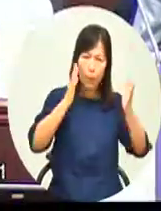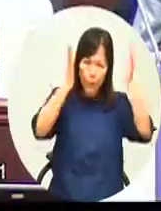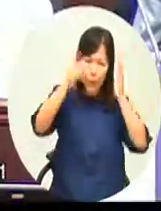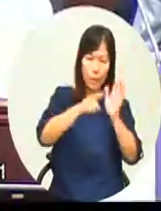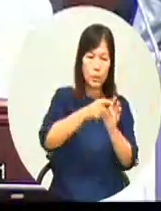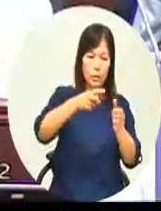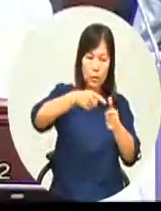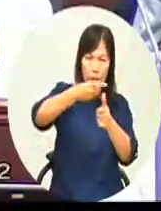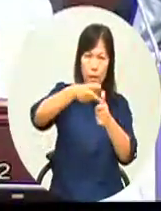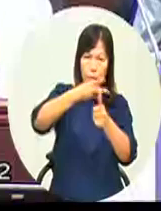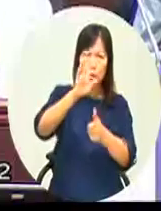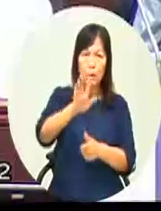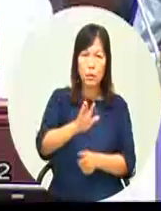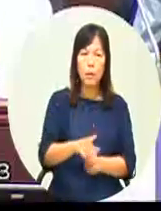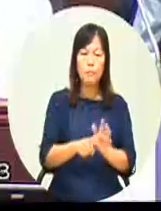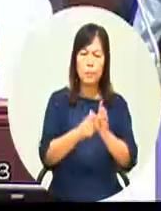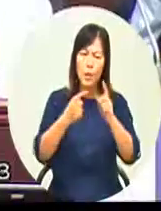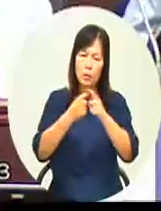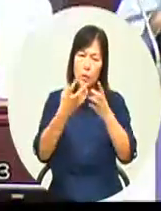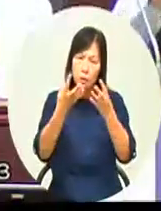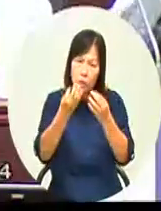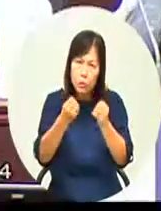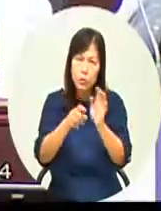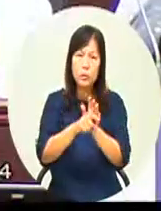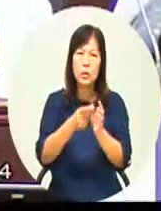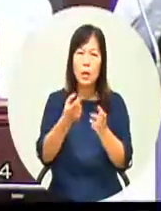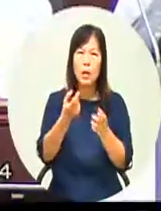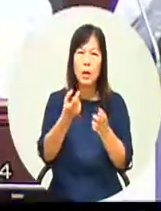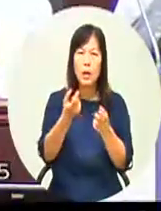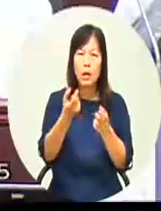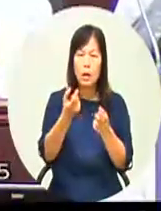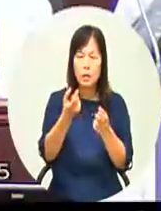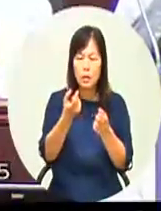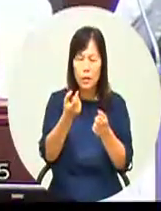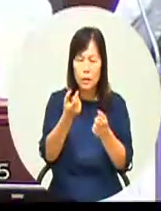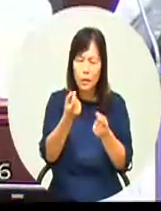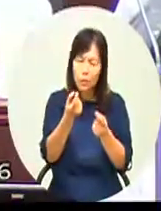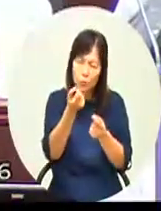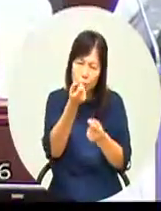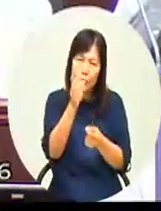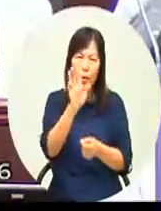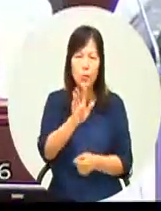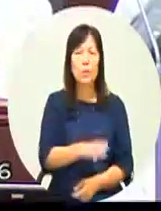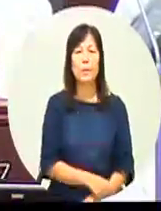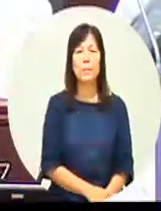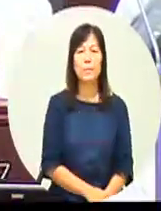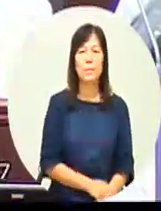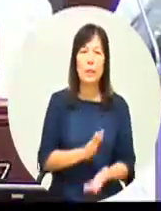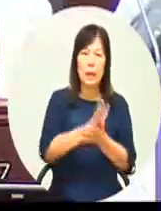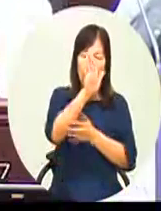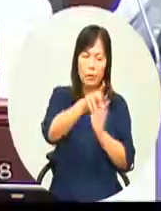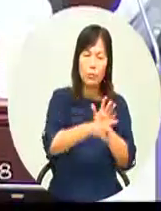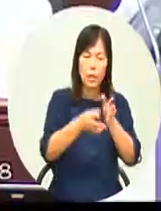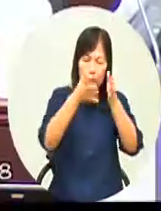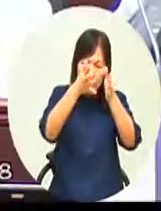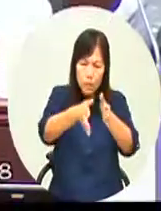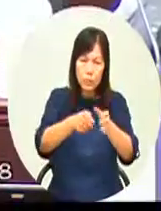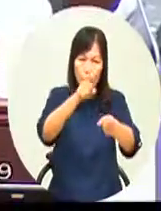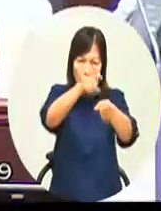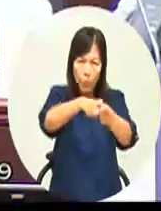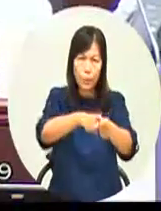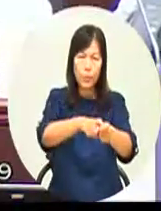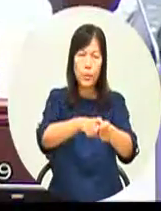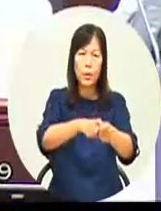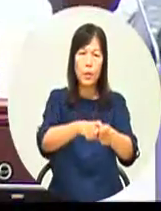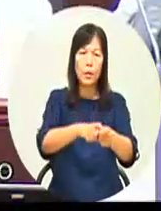名。但是呢，这个人数上的确是还是不够多，所以这个部分呢，未来我们在设定这个目标市场的时